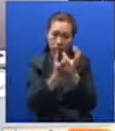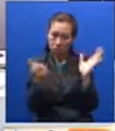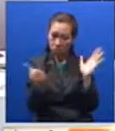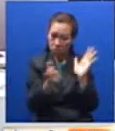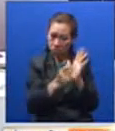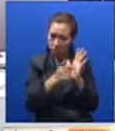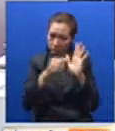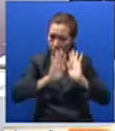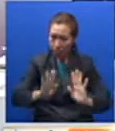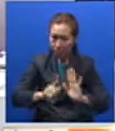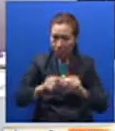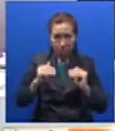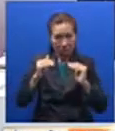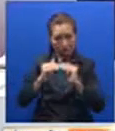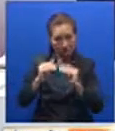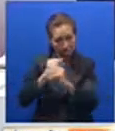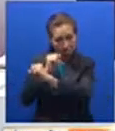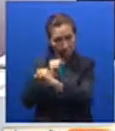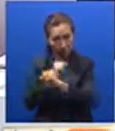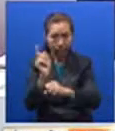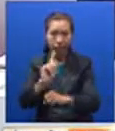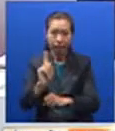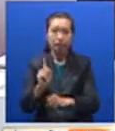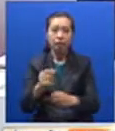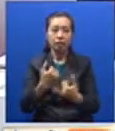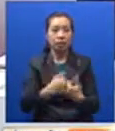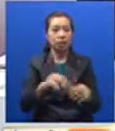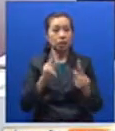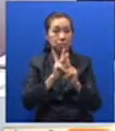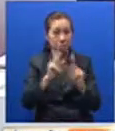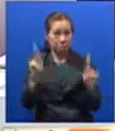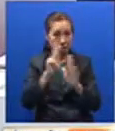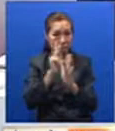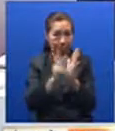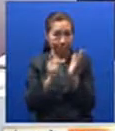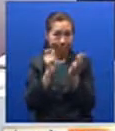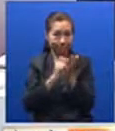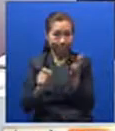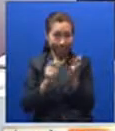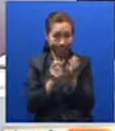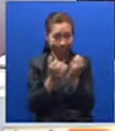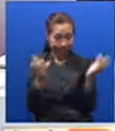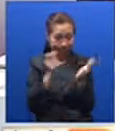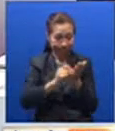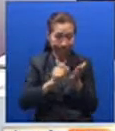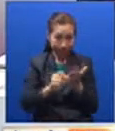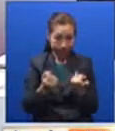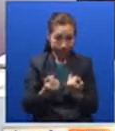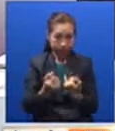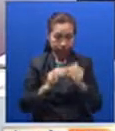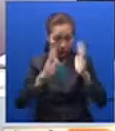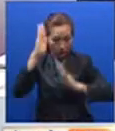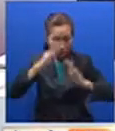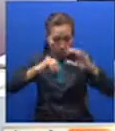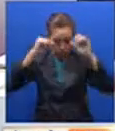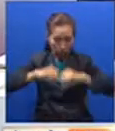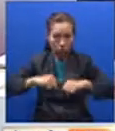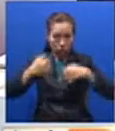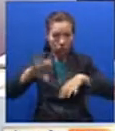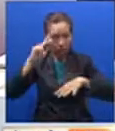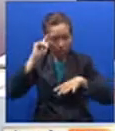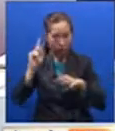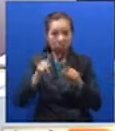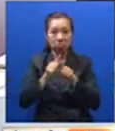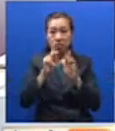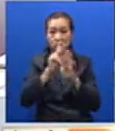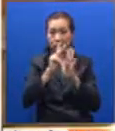เป็นไปในลักษณะไหนซึ่งล่าสุดค่ะคณะกรรมาธิการยกร่างรัฐธรรมนูญก็มีมติให้รัฐธรรมนูญฉบับใหม่นะคะมีการคุ้มครอง